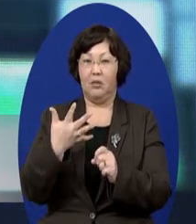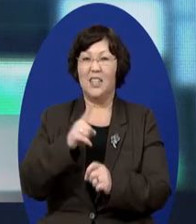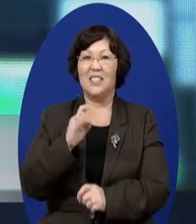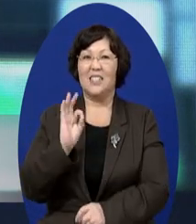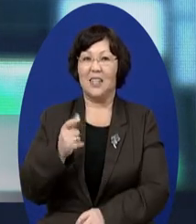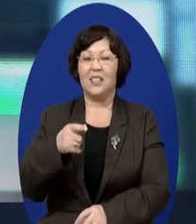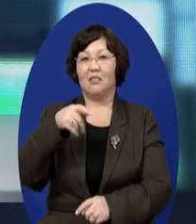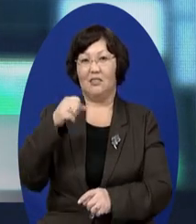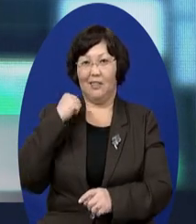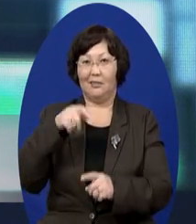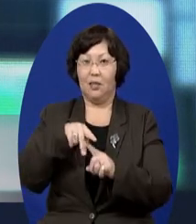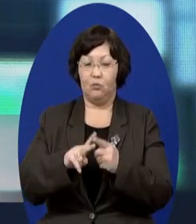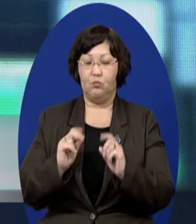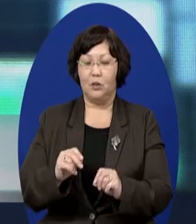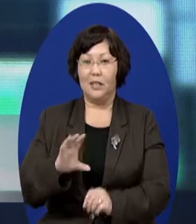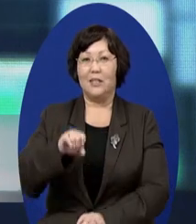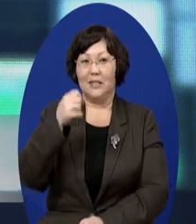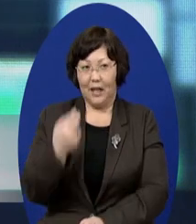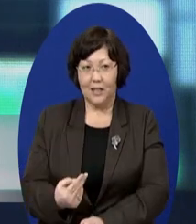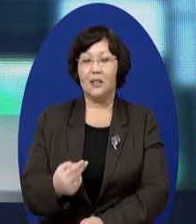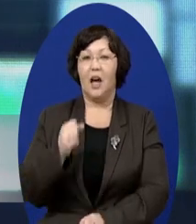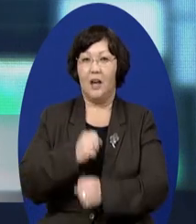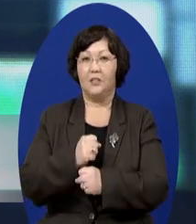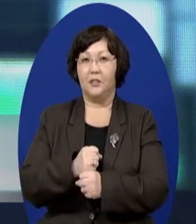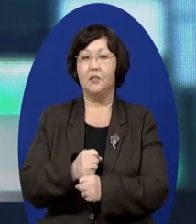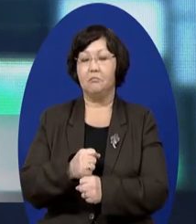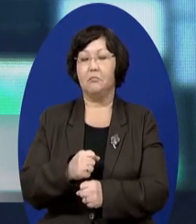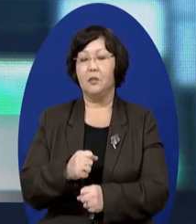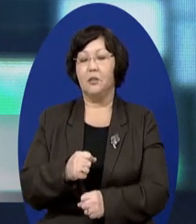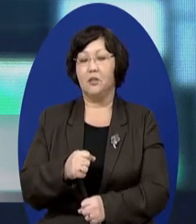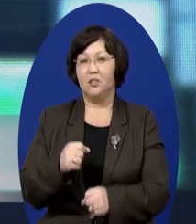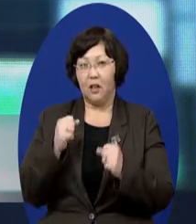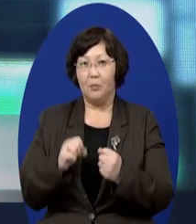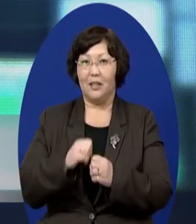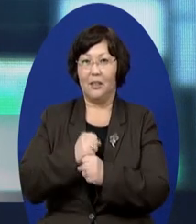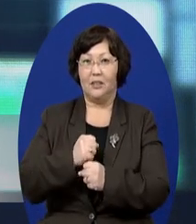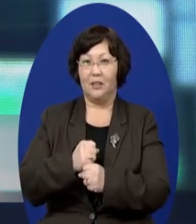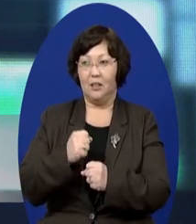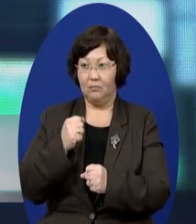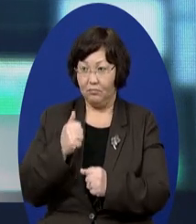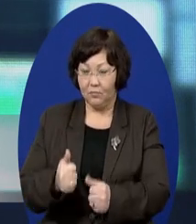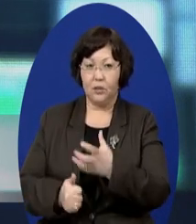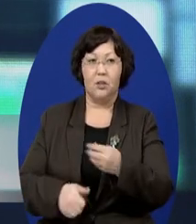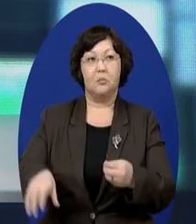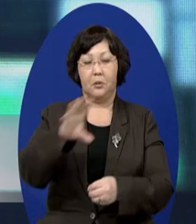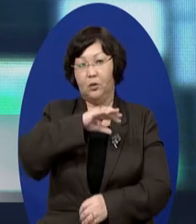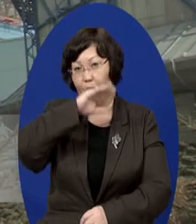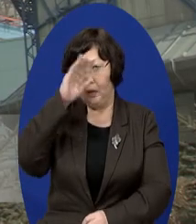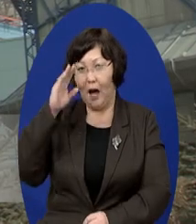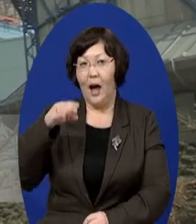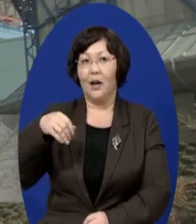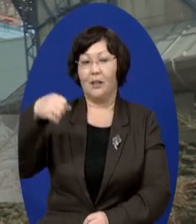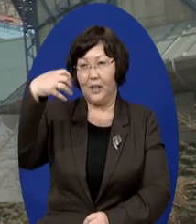засварчин болжээ. Станцын эгэл жирийн ажилтны хичээл зүтгэлийн үр дүнд бид гэрэлтэй дулаан орчинд 5 тухтай амьдарч байна.